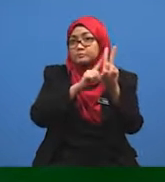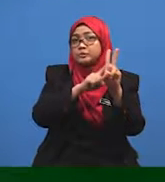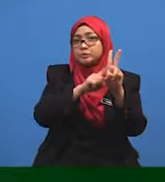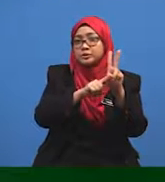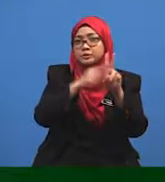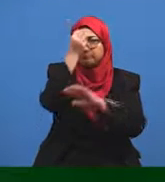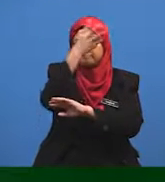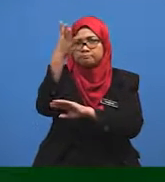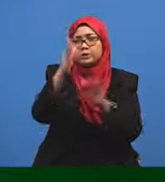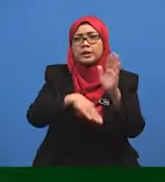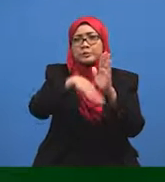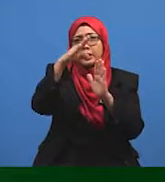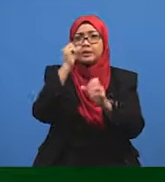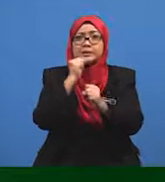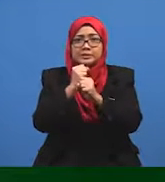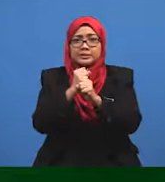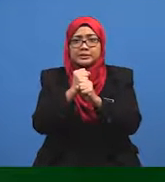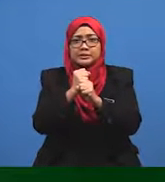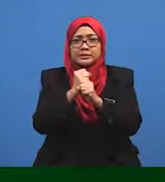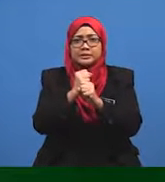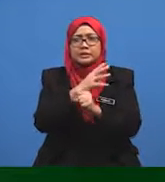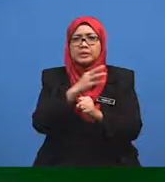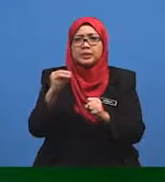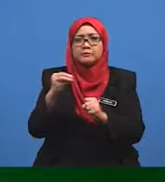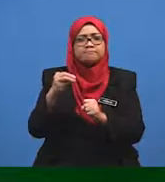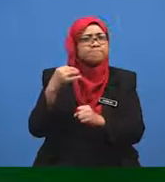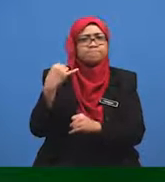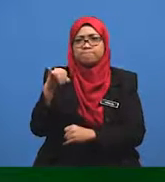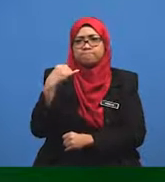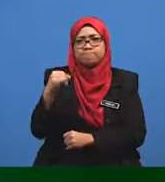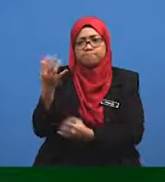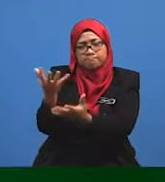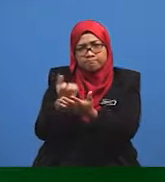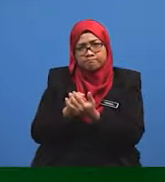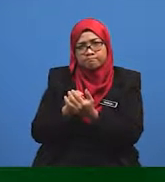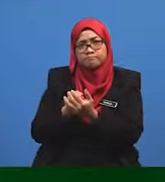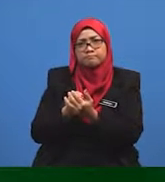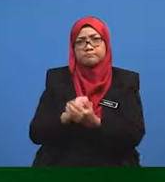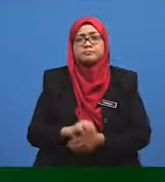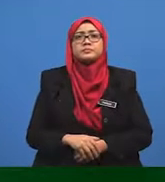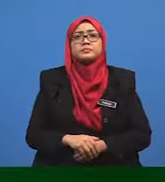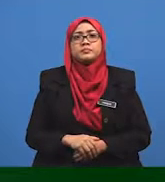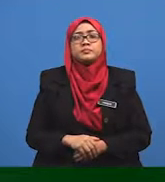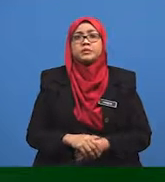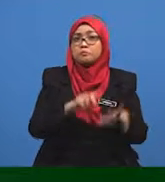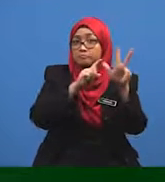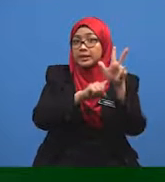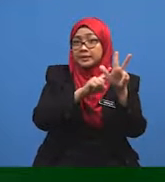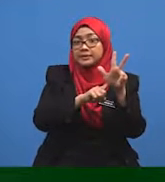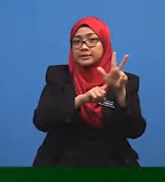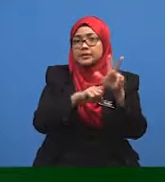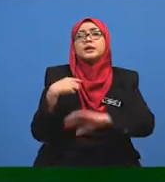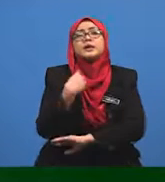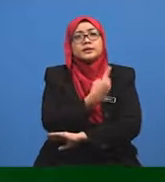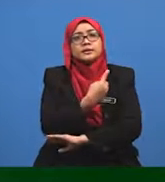menerangkan kelebihan bekerja dan keburukan meminta-minta. Yang seterusnya, objektif yang ketiga ialah